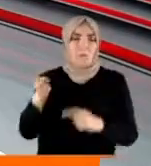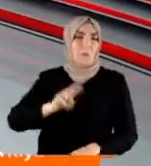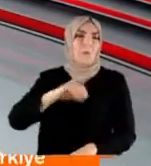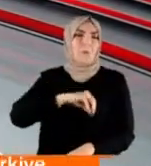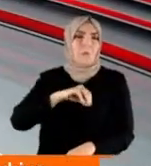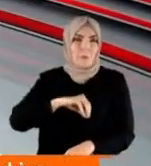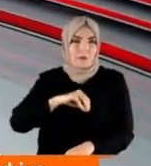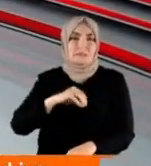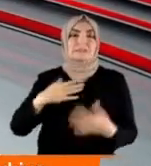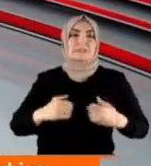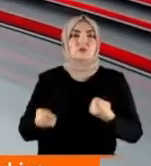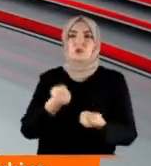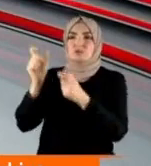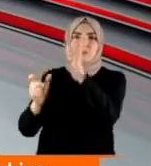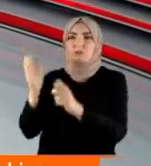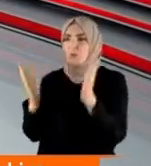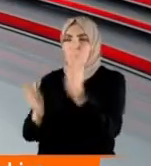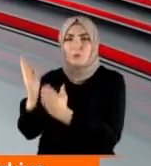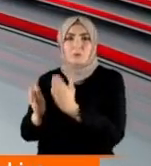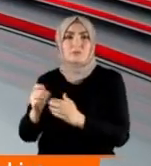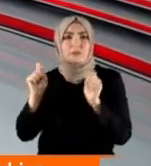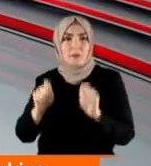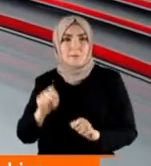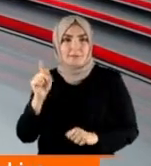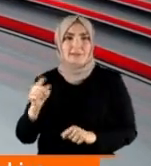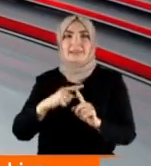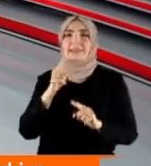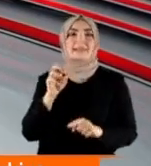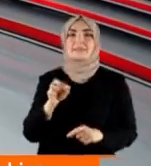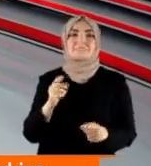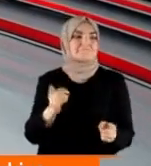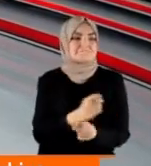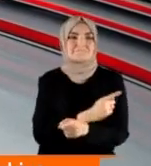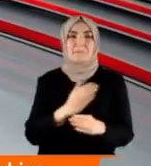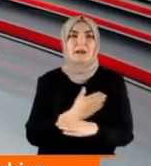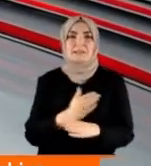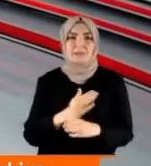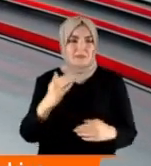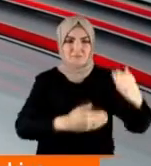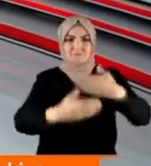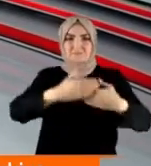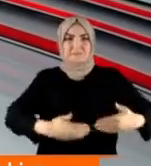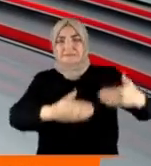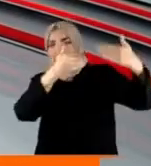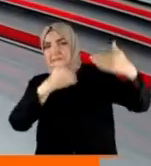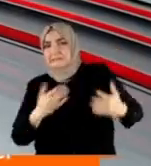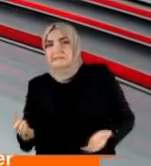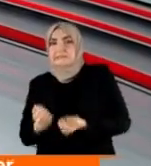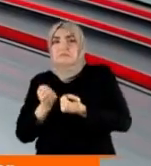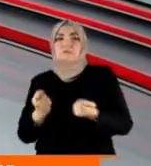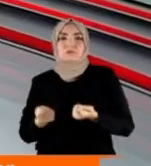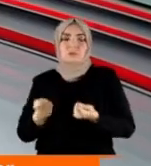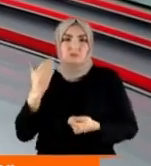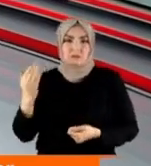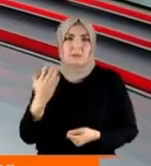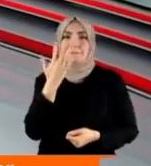tıbbi malzemelerle barikat kurarak kendini kurtardı. Olay sonrası gözaltına alınan 5 saldırgandan biri tutuklandı.